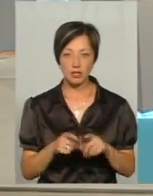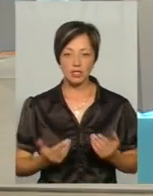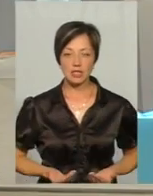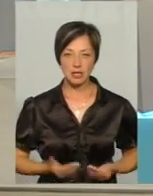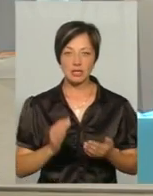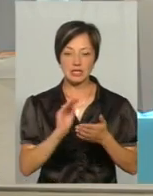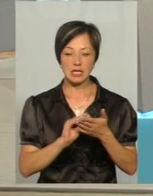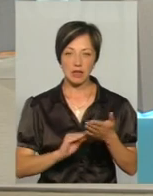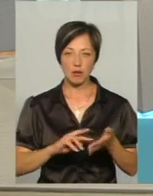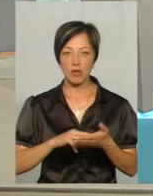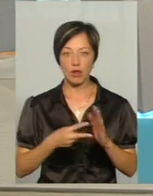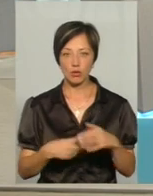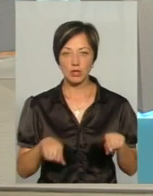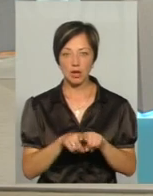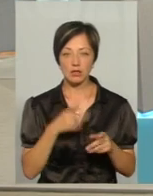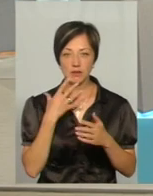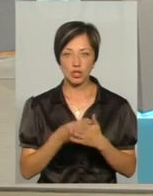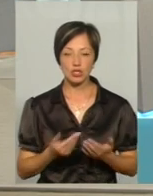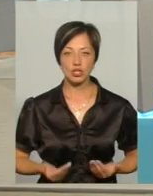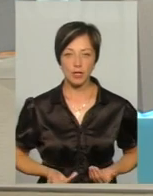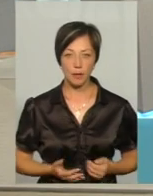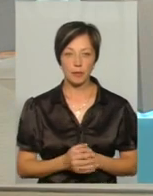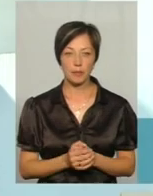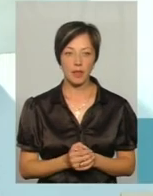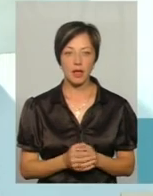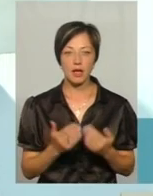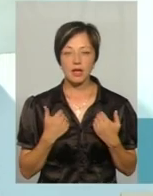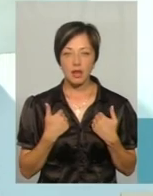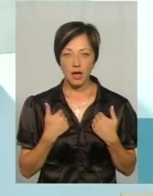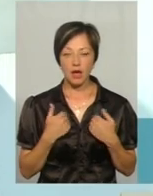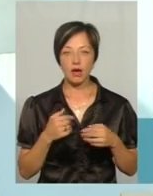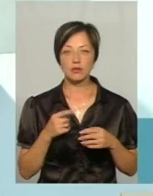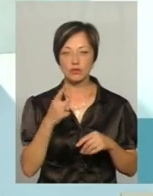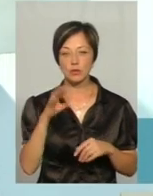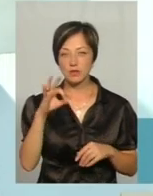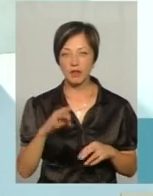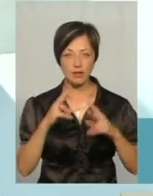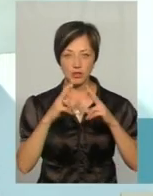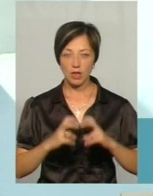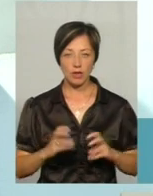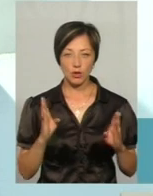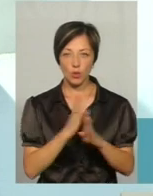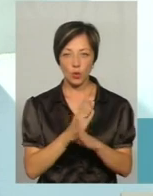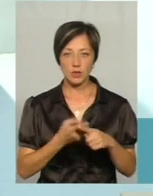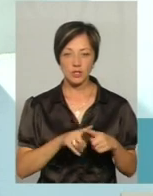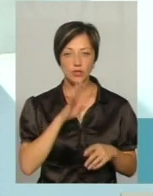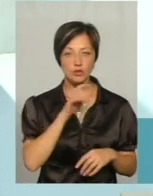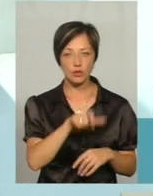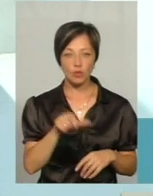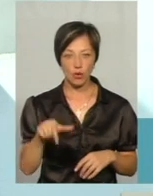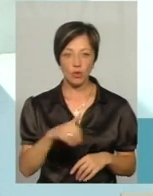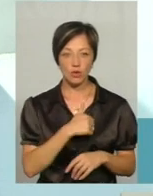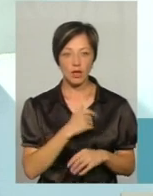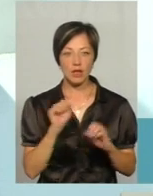життєвий сценарій або планують так своє життя. Тобто, я достеменно не вивчала саме долі цих жінок, і я хочу сказати, що